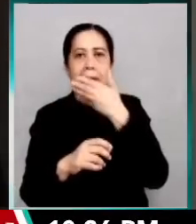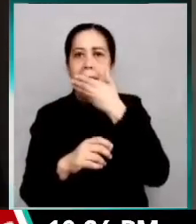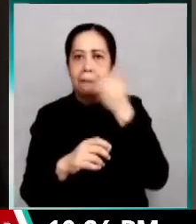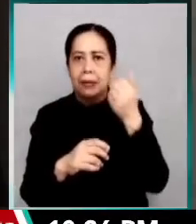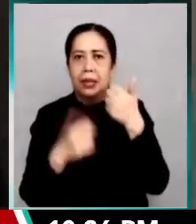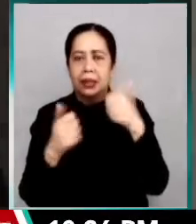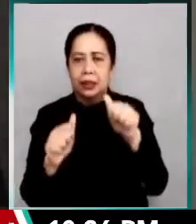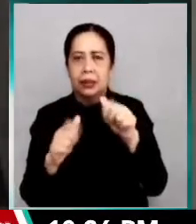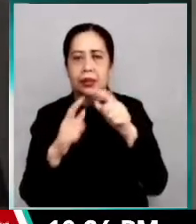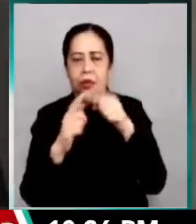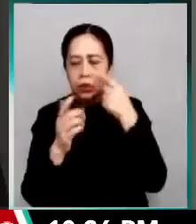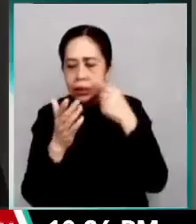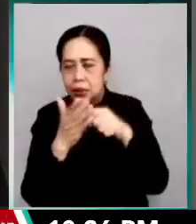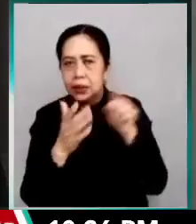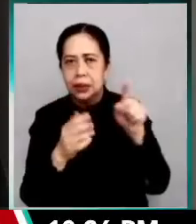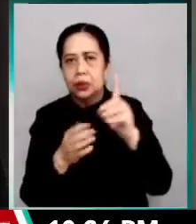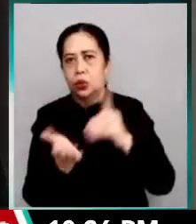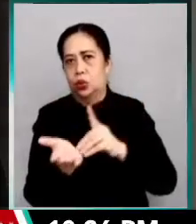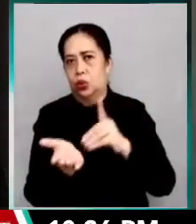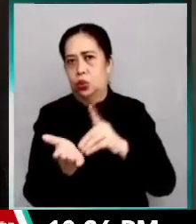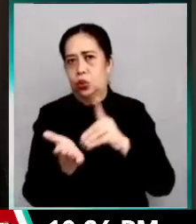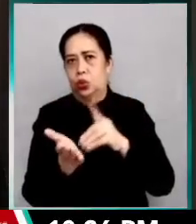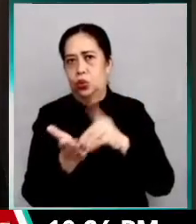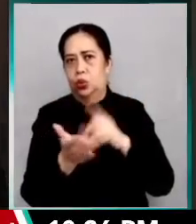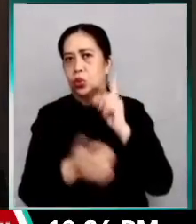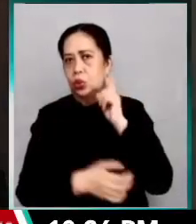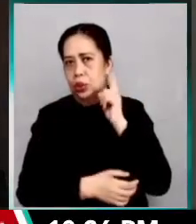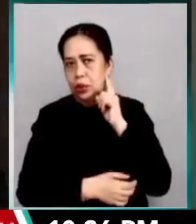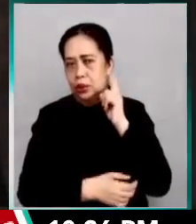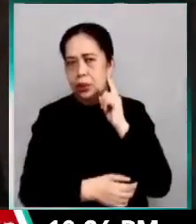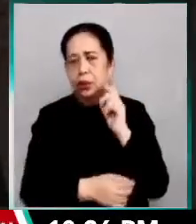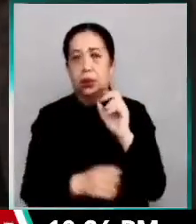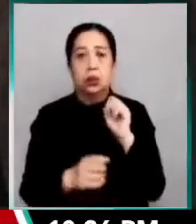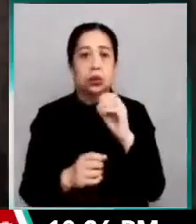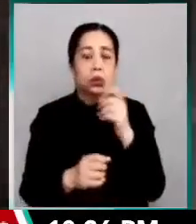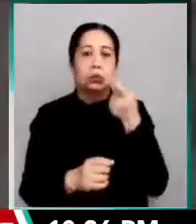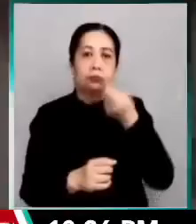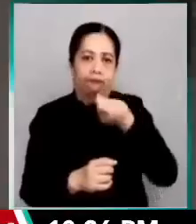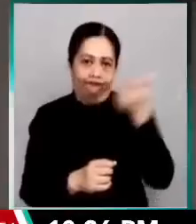masilip ng specialista para matanggal.